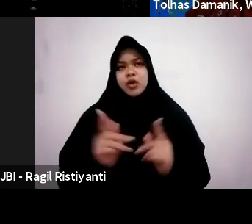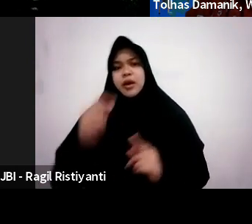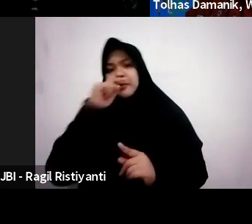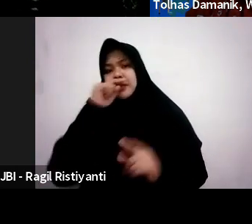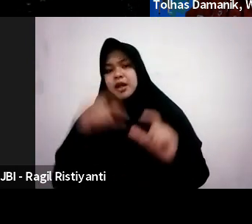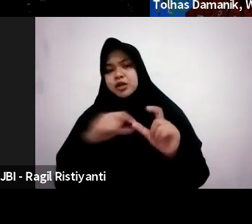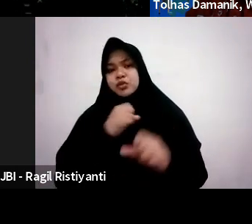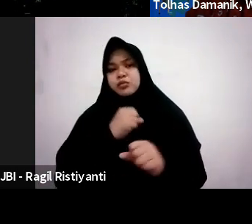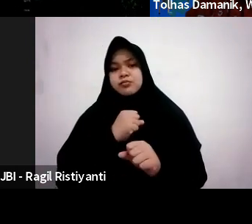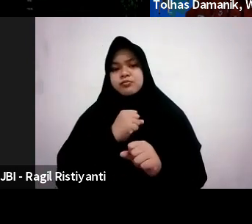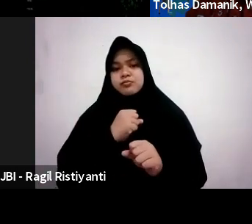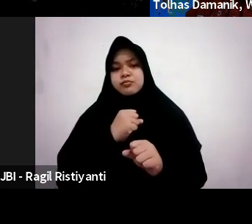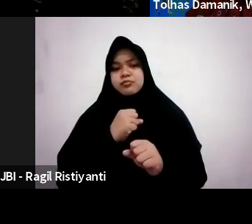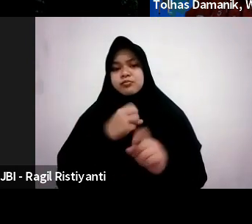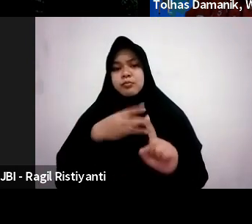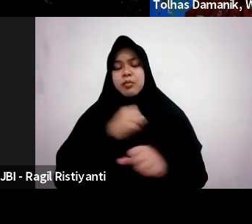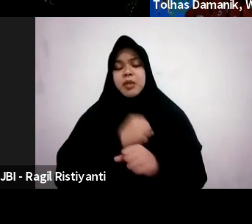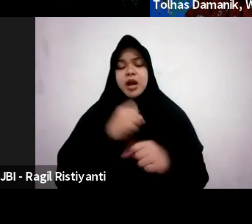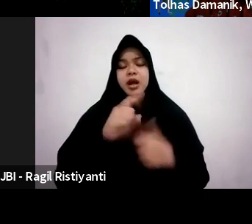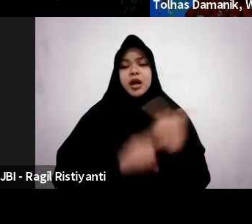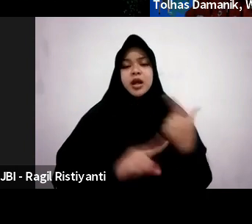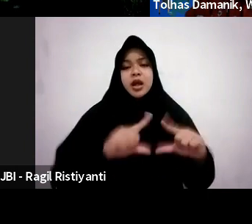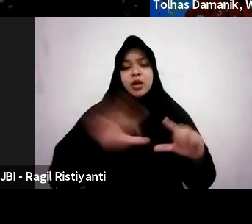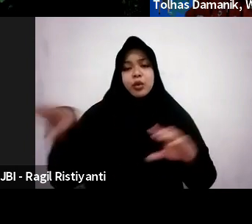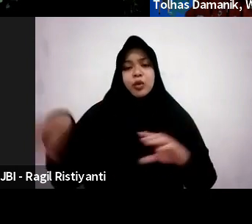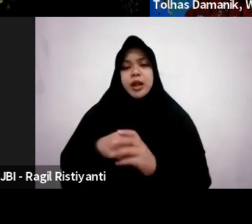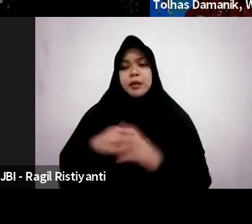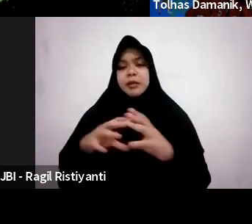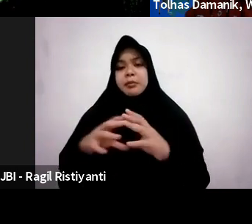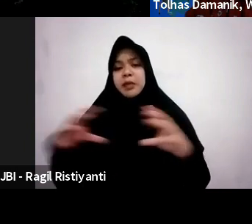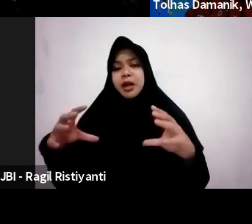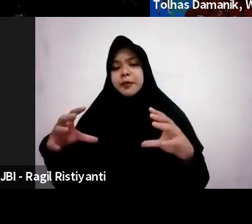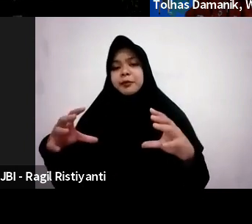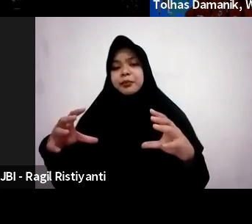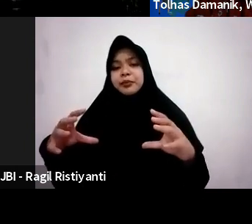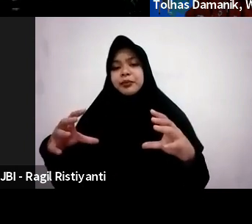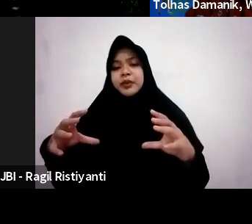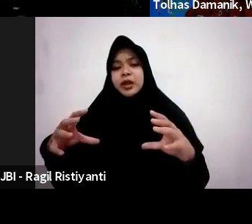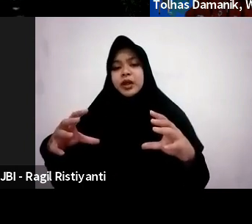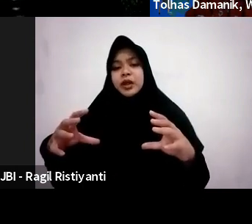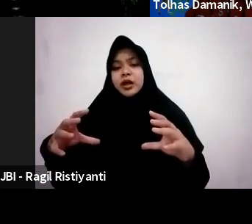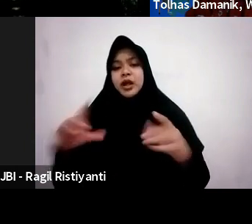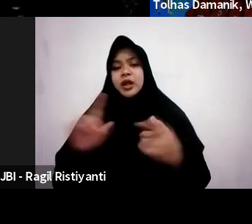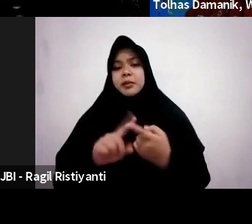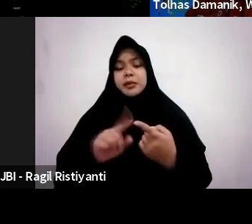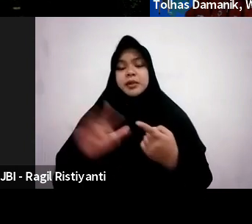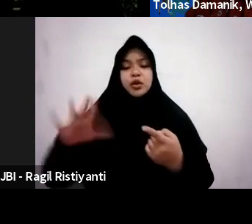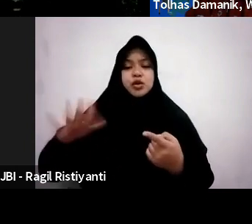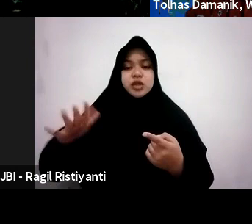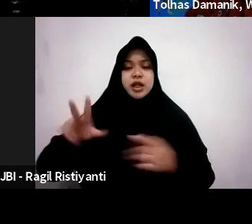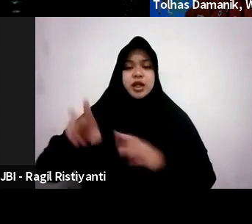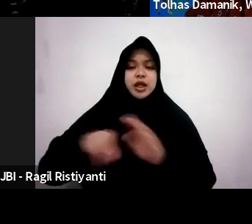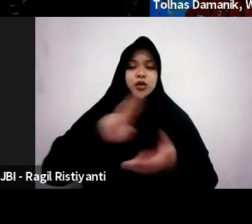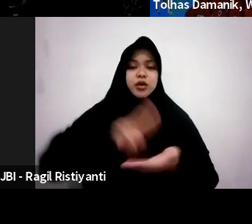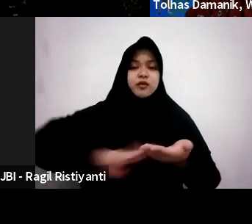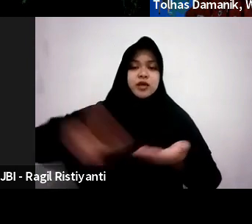juga tahu karena pembudayaan inklusif itu juga melibatkan banyak apa temannya dosen-dosen dari universitas